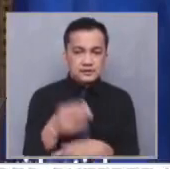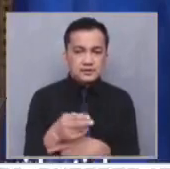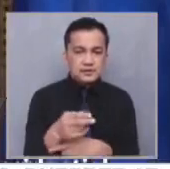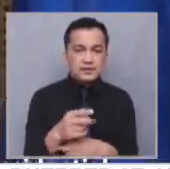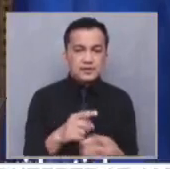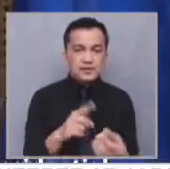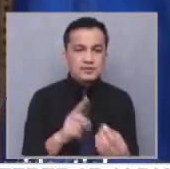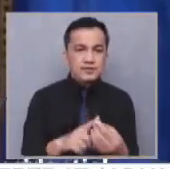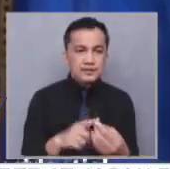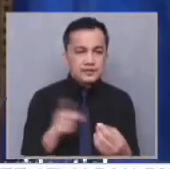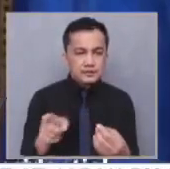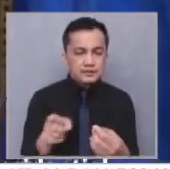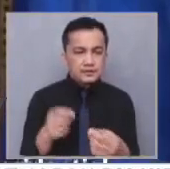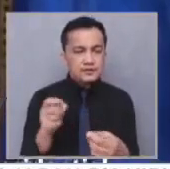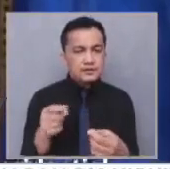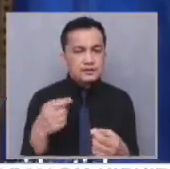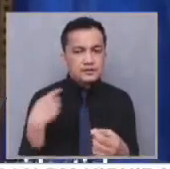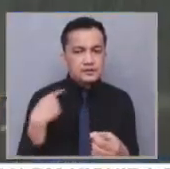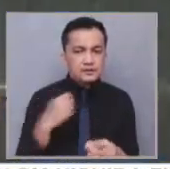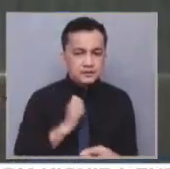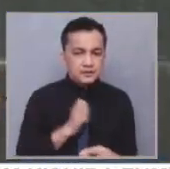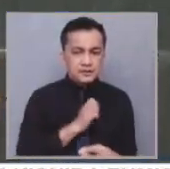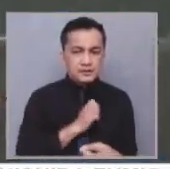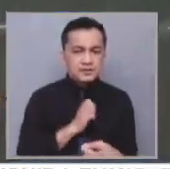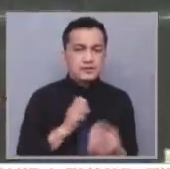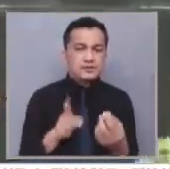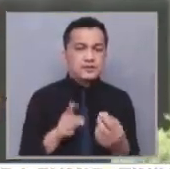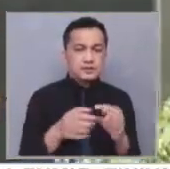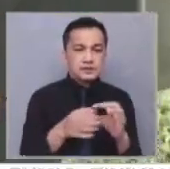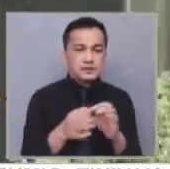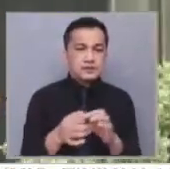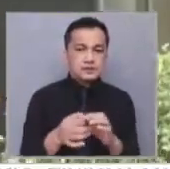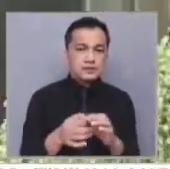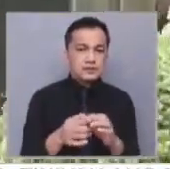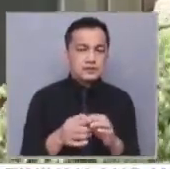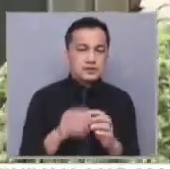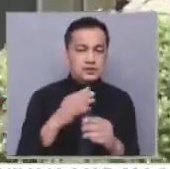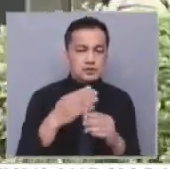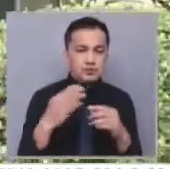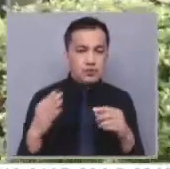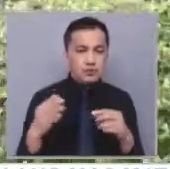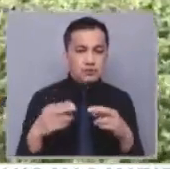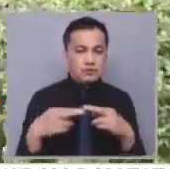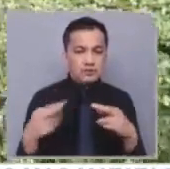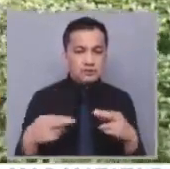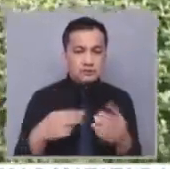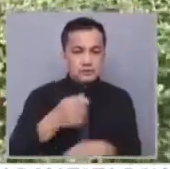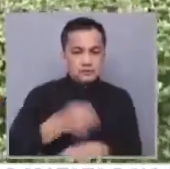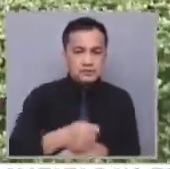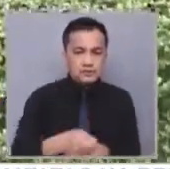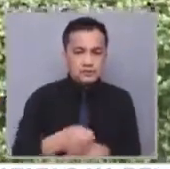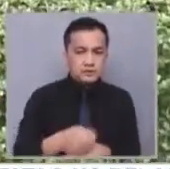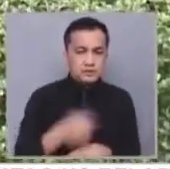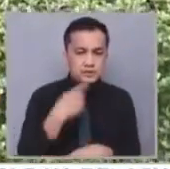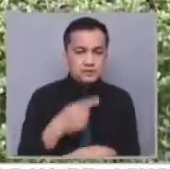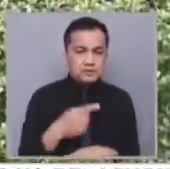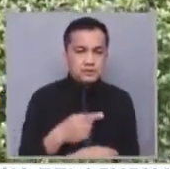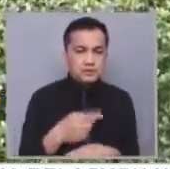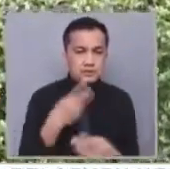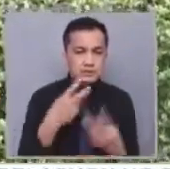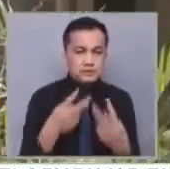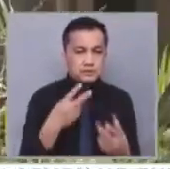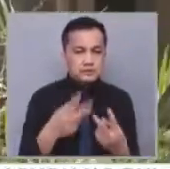Duterte sa executive officials kaugnay sa Blue Ribbon Hearing. Samantala, tinutukan din ng Senado ang